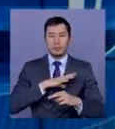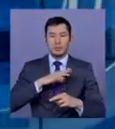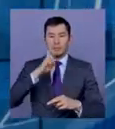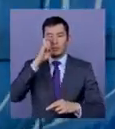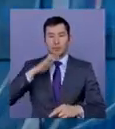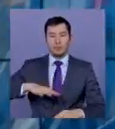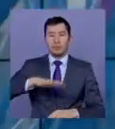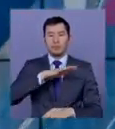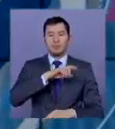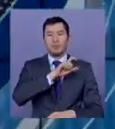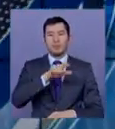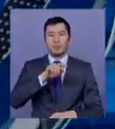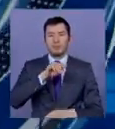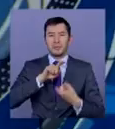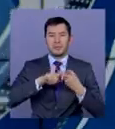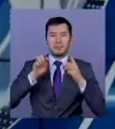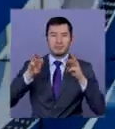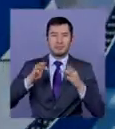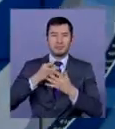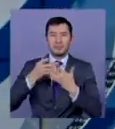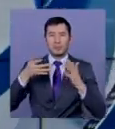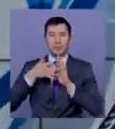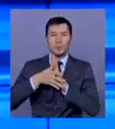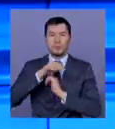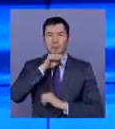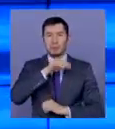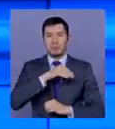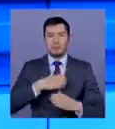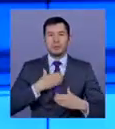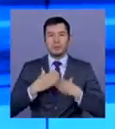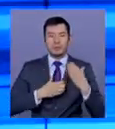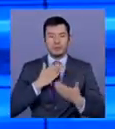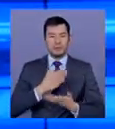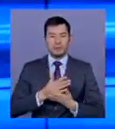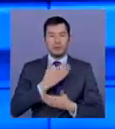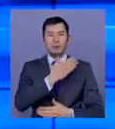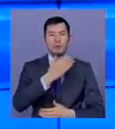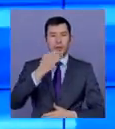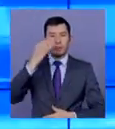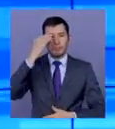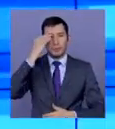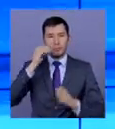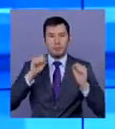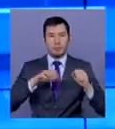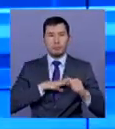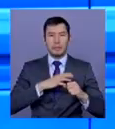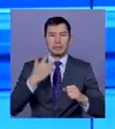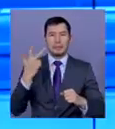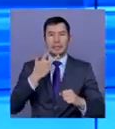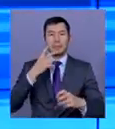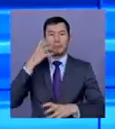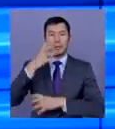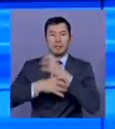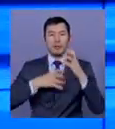еліміздің саясаттанушылары да алаңдаушылық білдіріп отыр. Олардың ойы үшінші дүниежүзілік соғыс болмайды